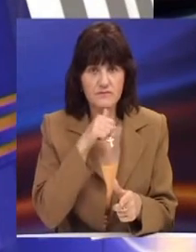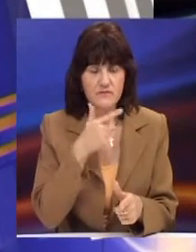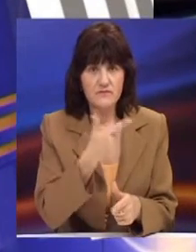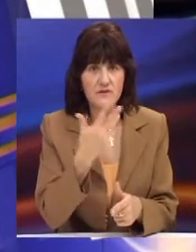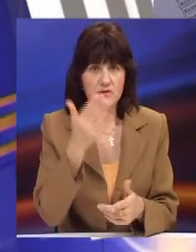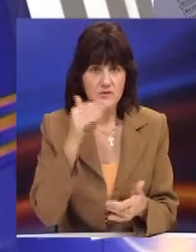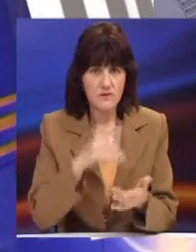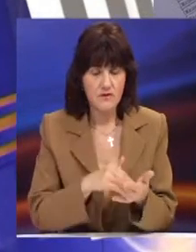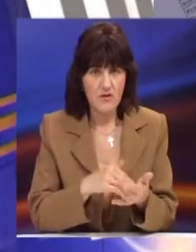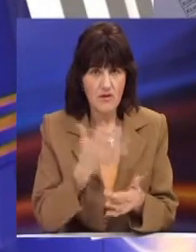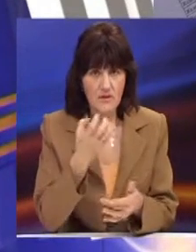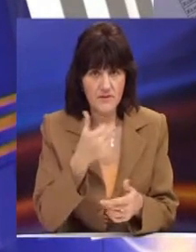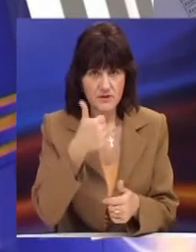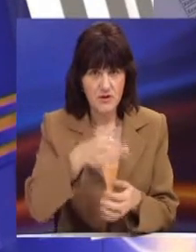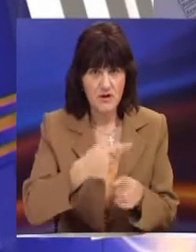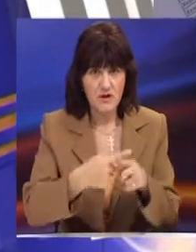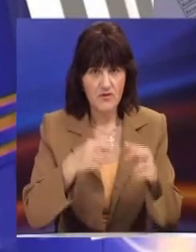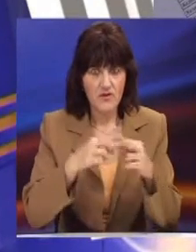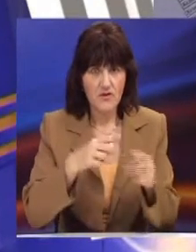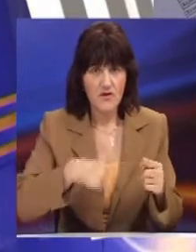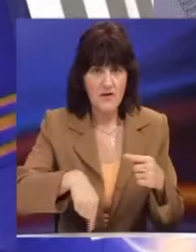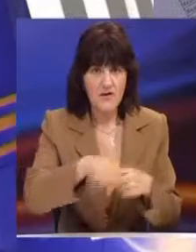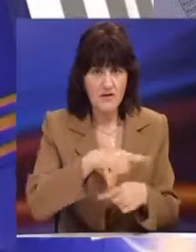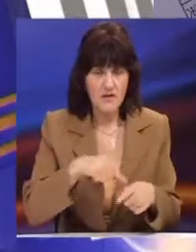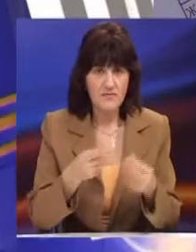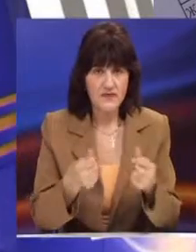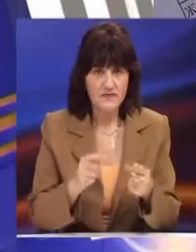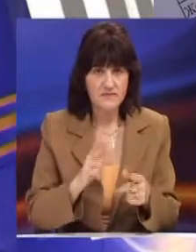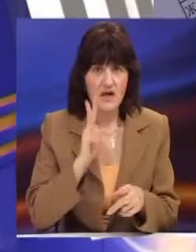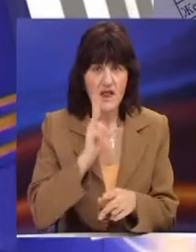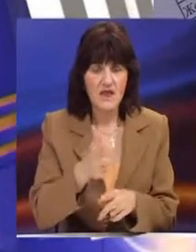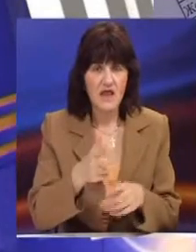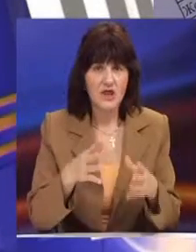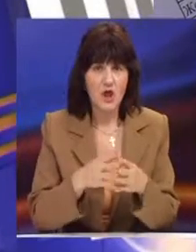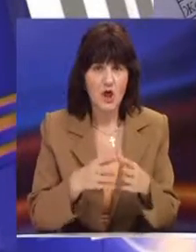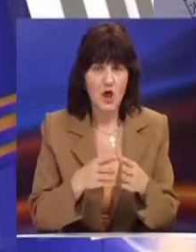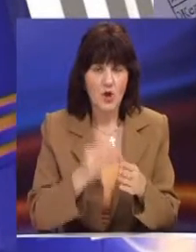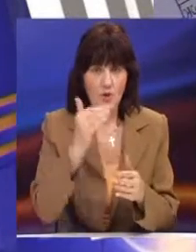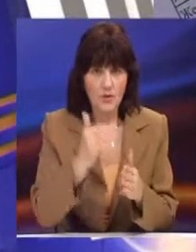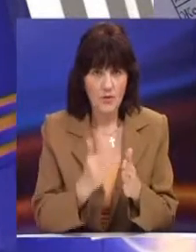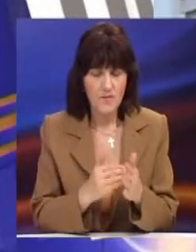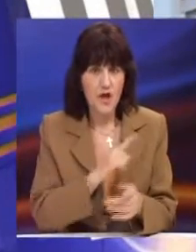od 24.500 dinara po hektaru, koliko iznosi početna cena za zemljište treće klase, do